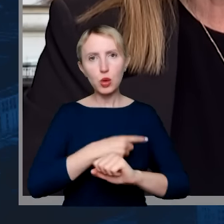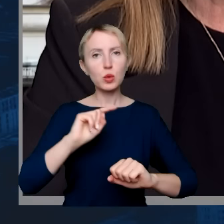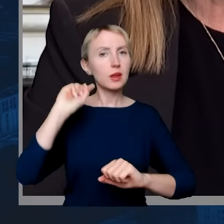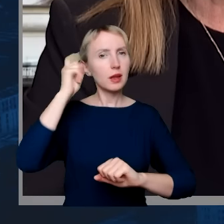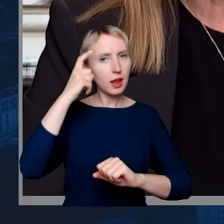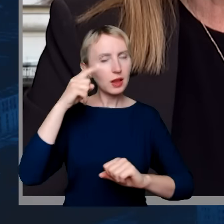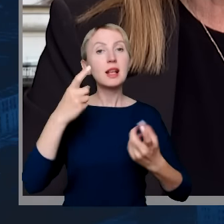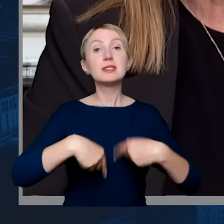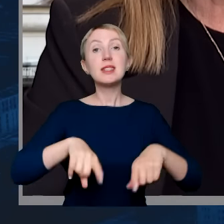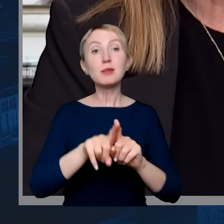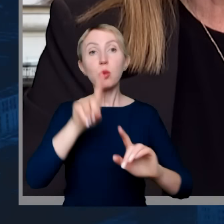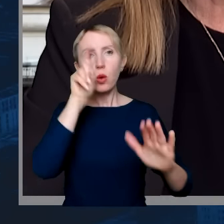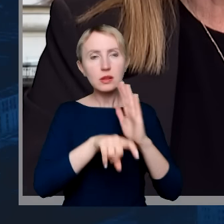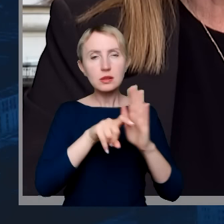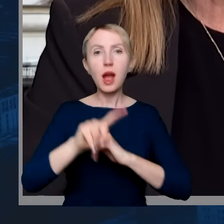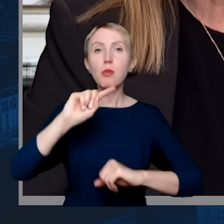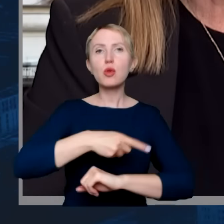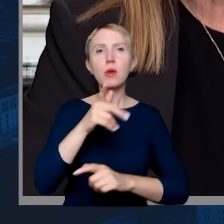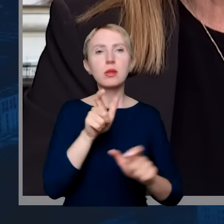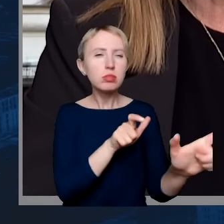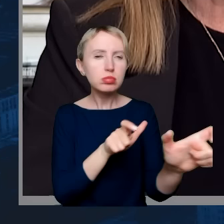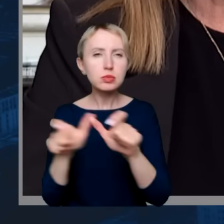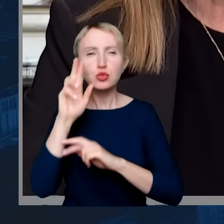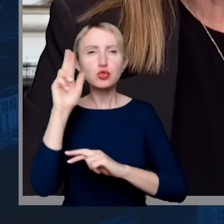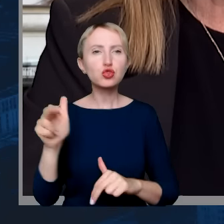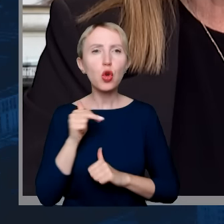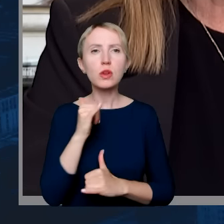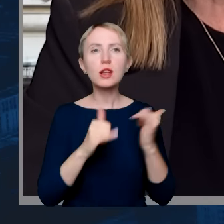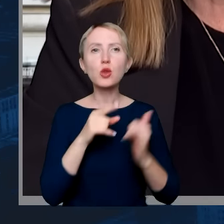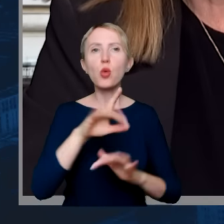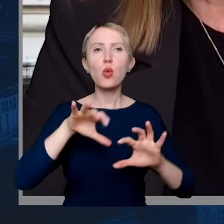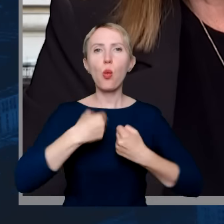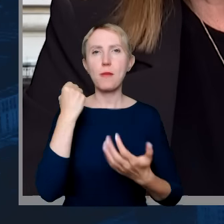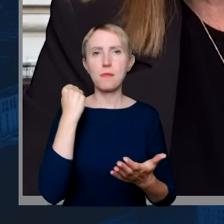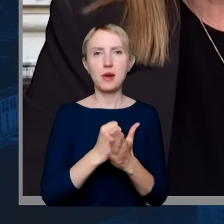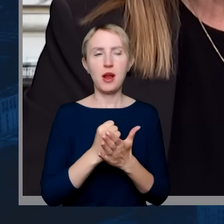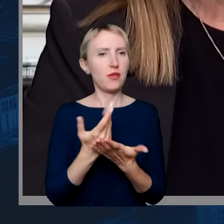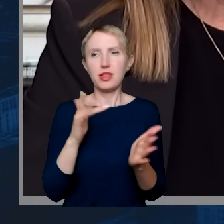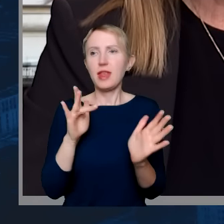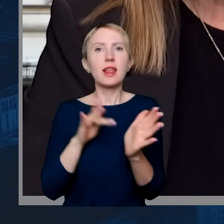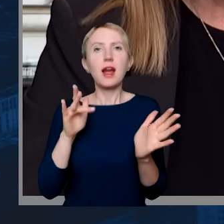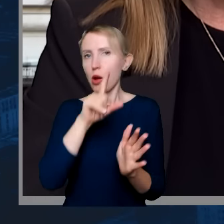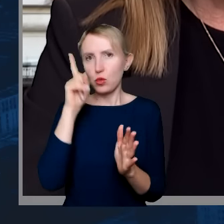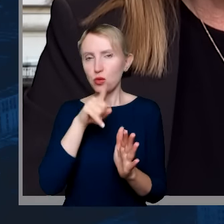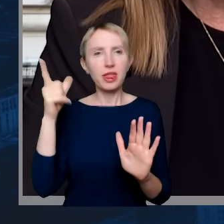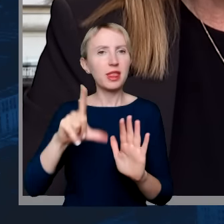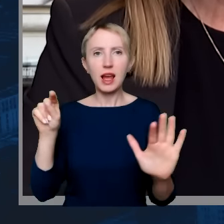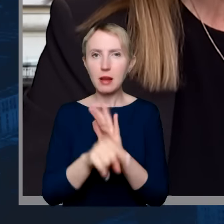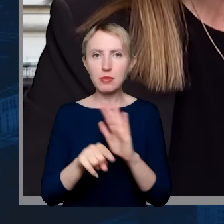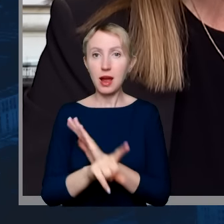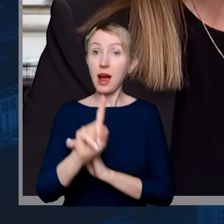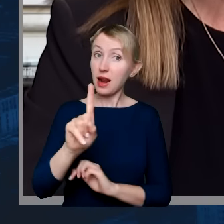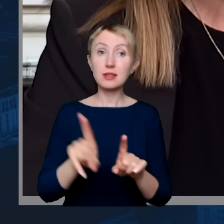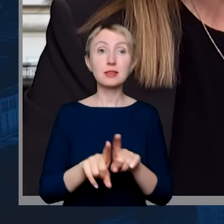śledczych. Prokuratorzy mają ścigać żołnierzy, gdyby ci naruszyli nietykalność osobistą nielegalnych migrantów. A z drugiej strony, i